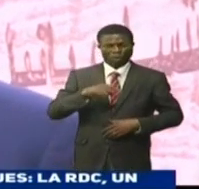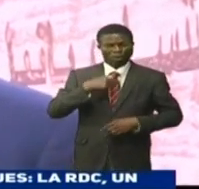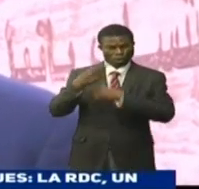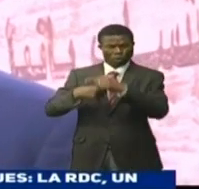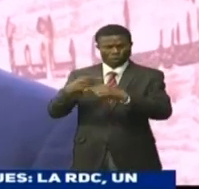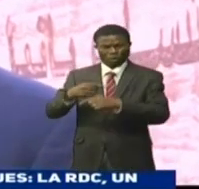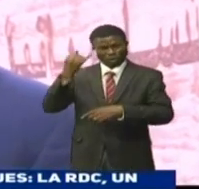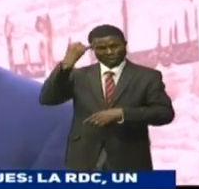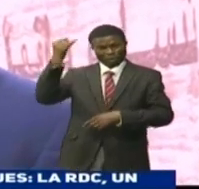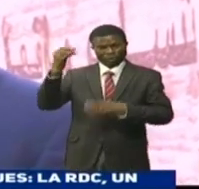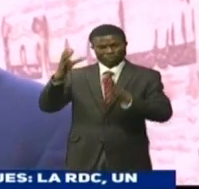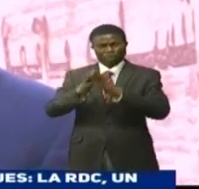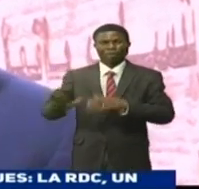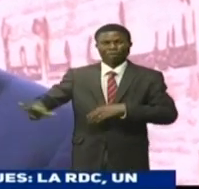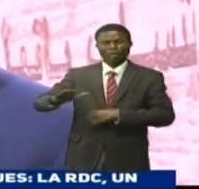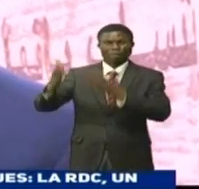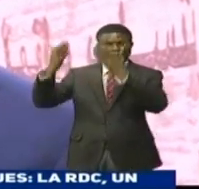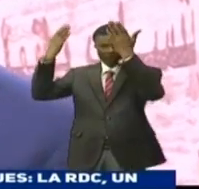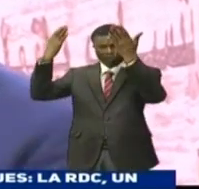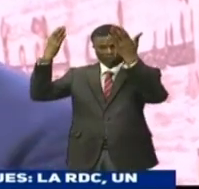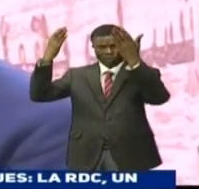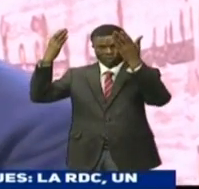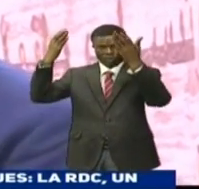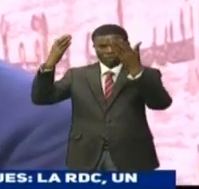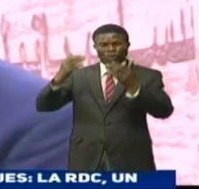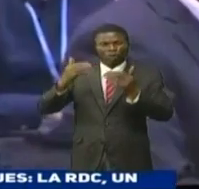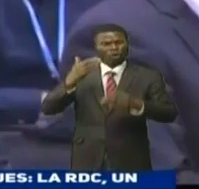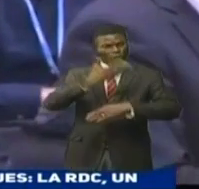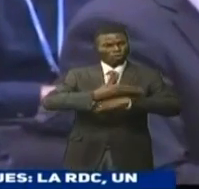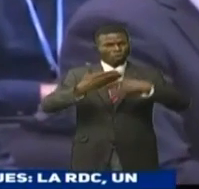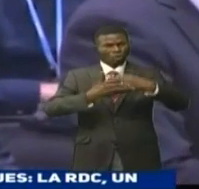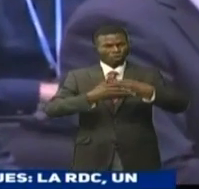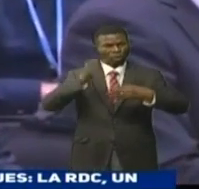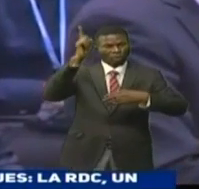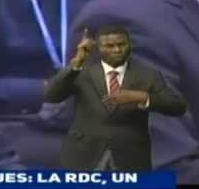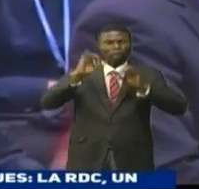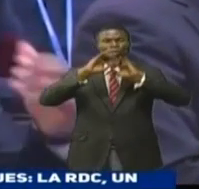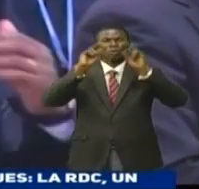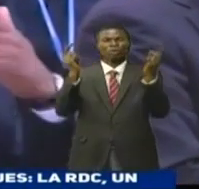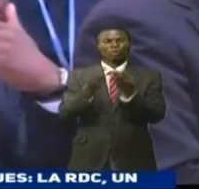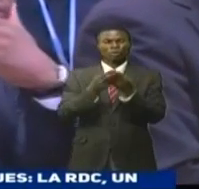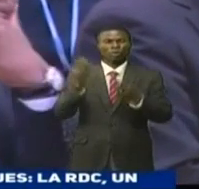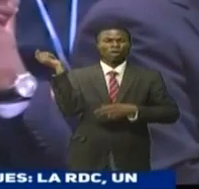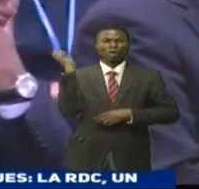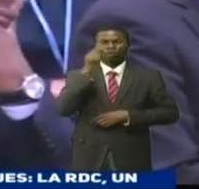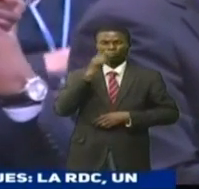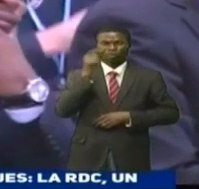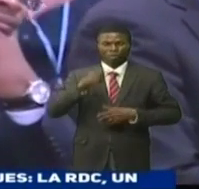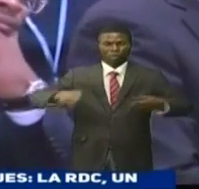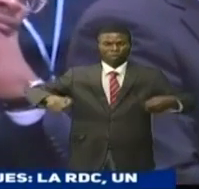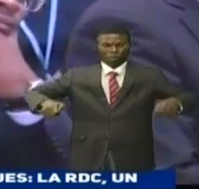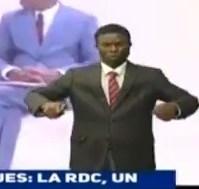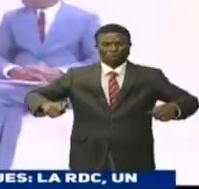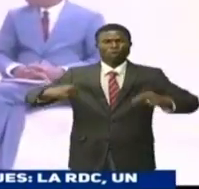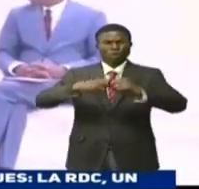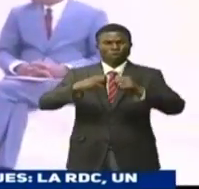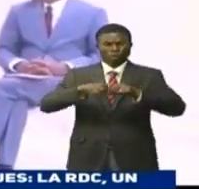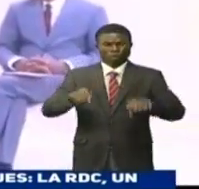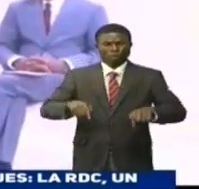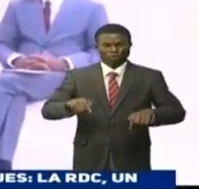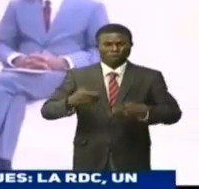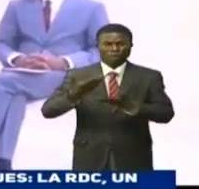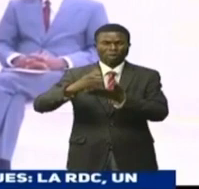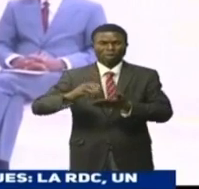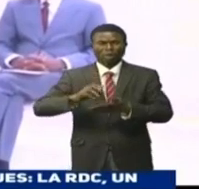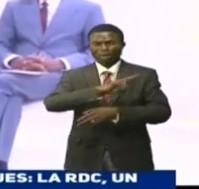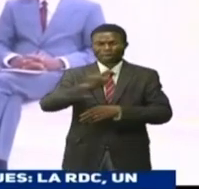une initiative avec la Zambie celle de devoir construire la première usine de fabrication de préciser de batterie électrique en RDC d'une étanie